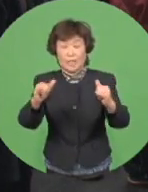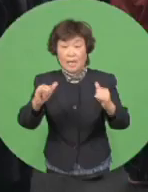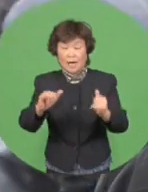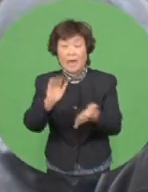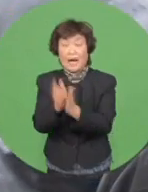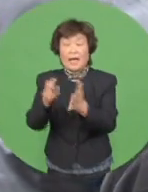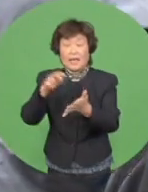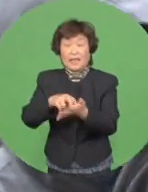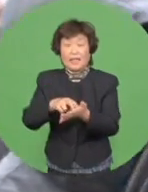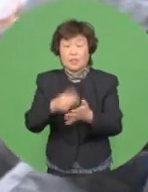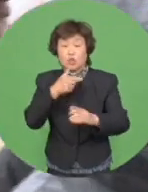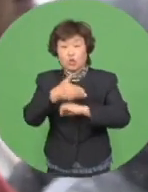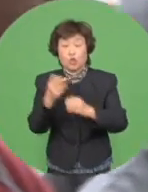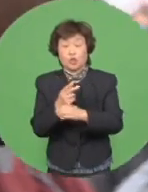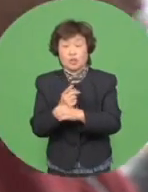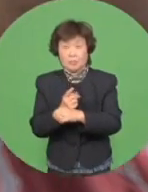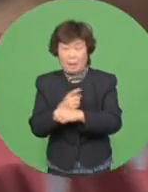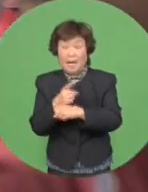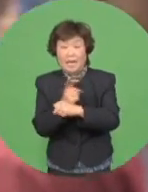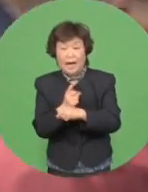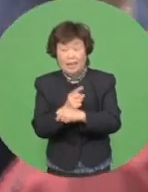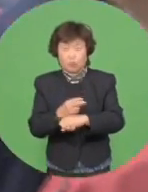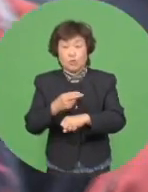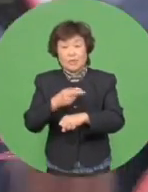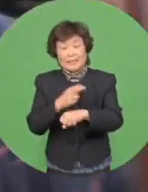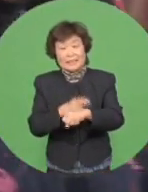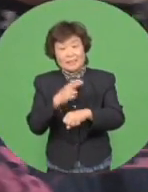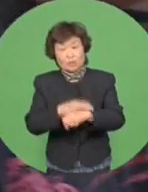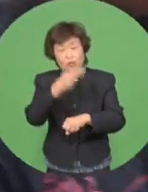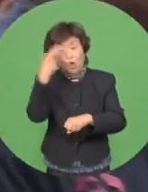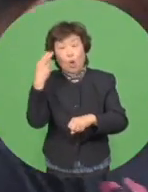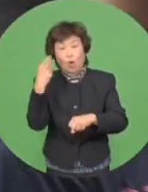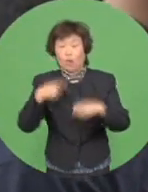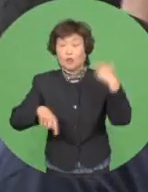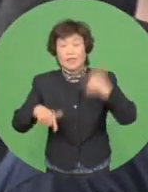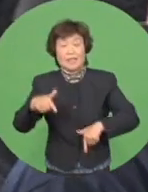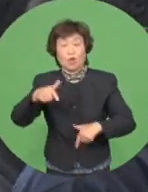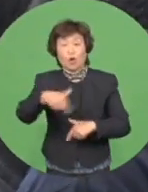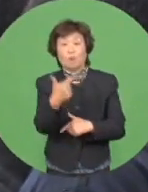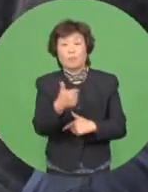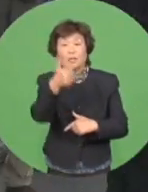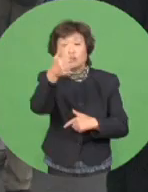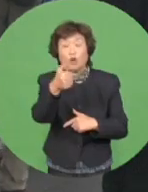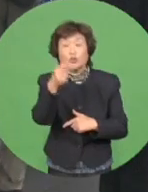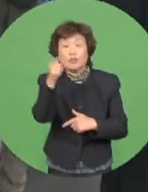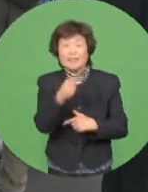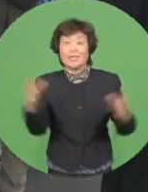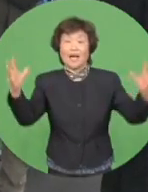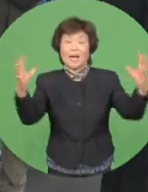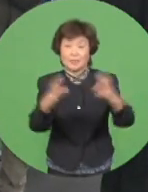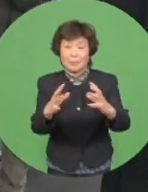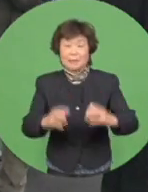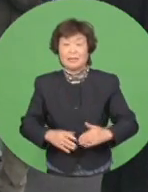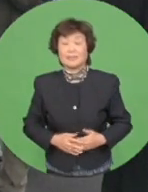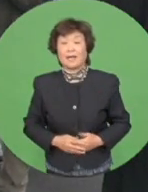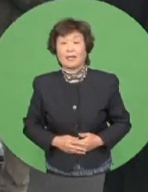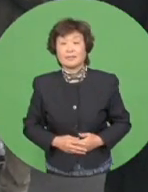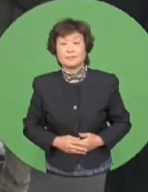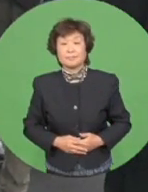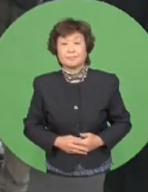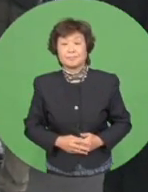徳島科学技術高校の生徒らおよそ650人が集まりました。1週間となったところであります